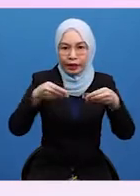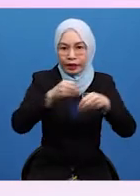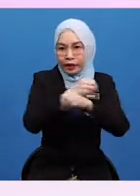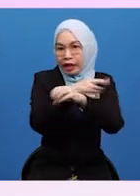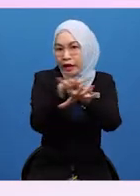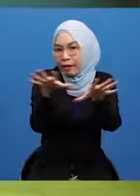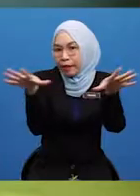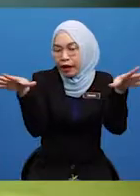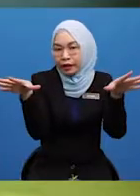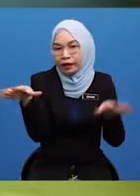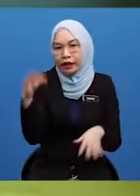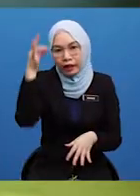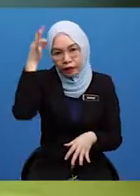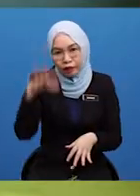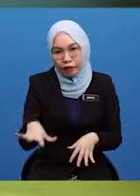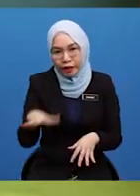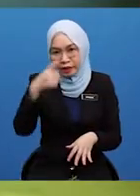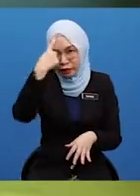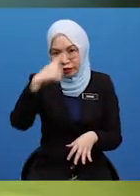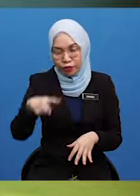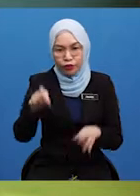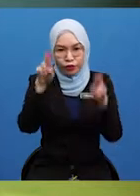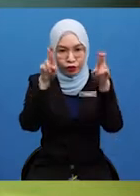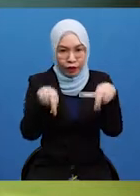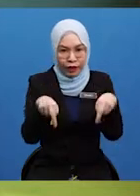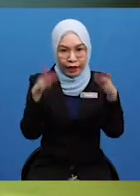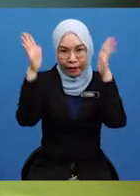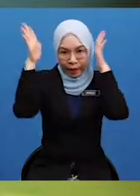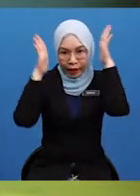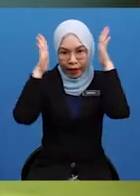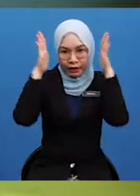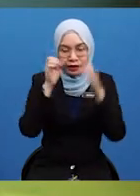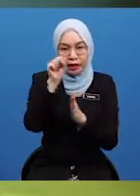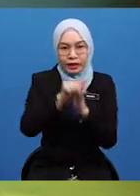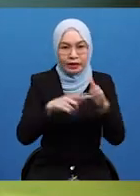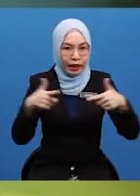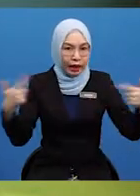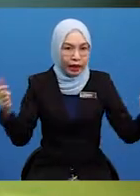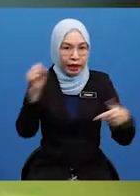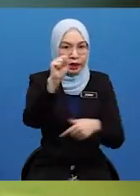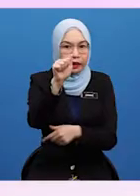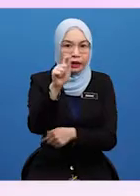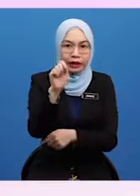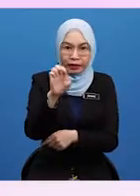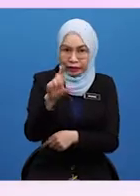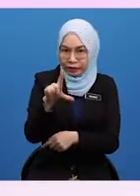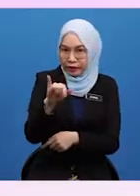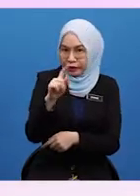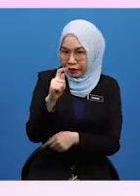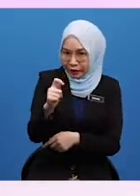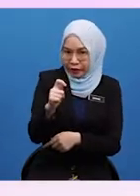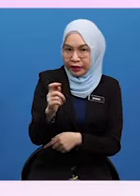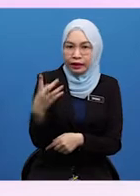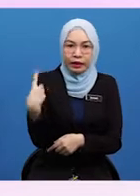Malaysia murid-murid semua selain satelit news site kita juga ada memiliki